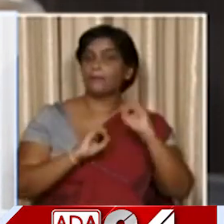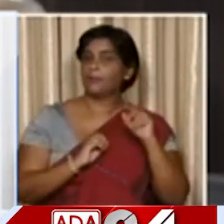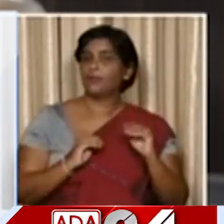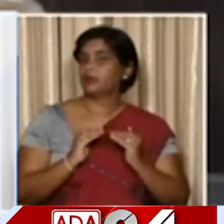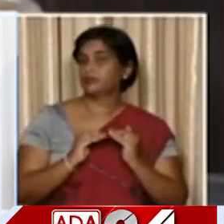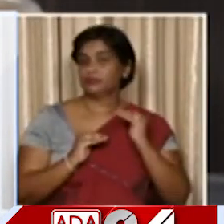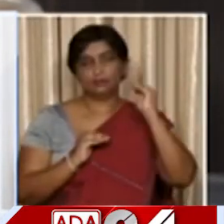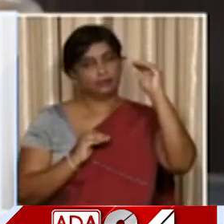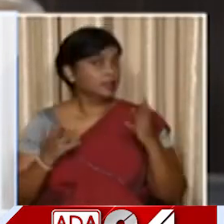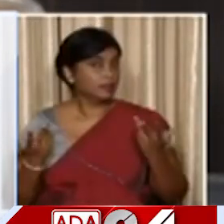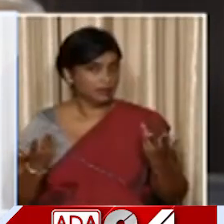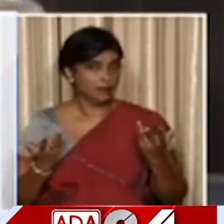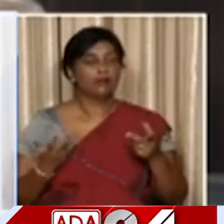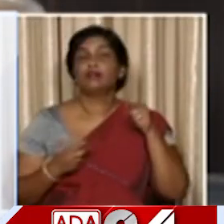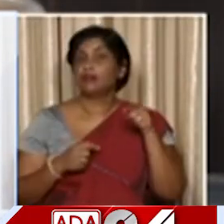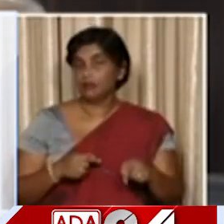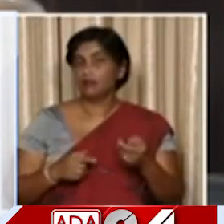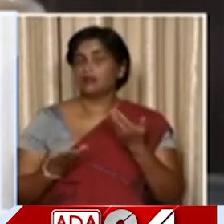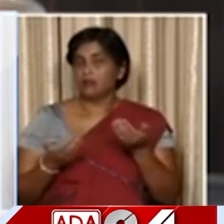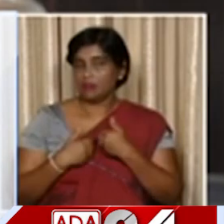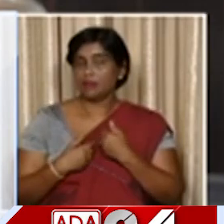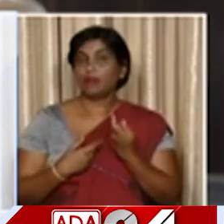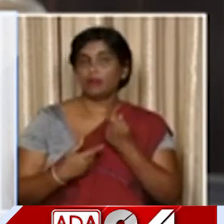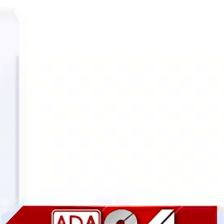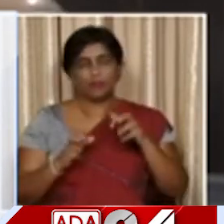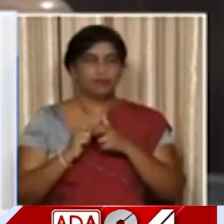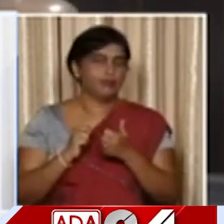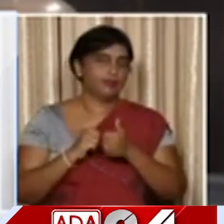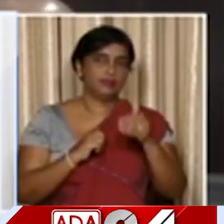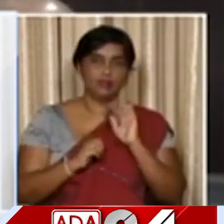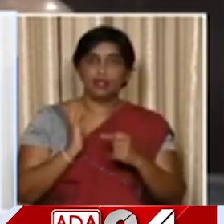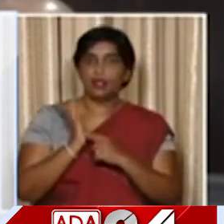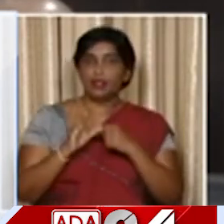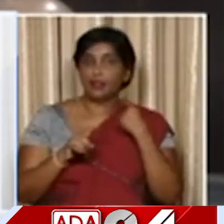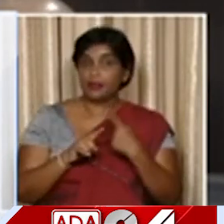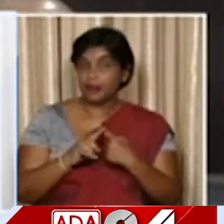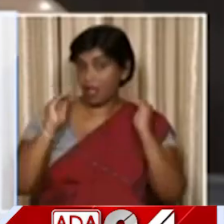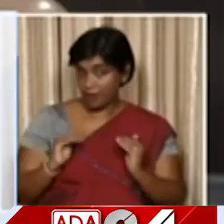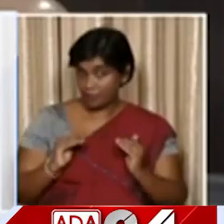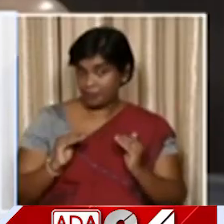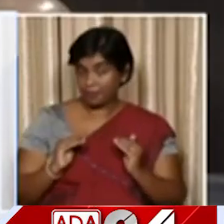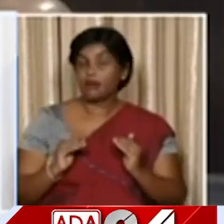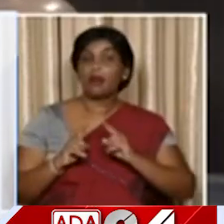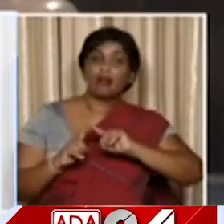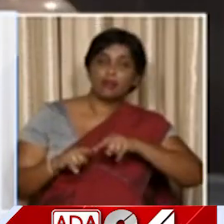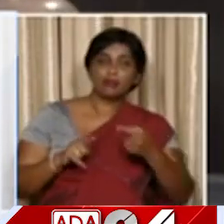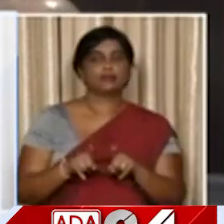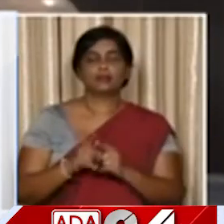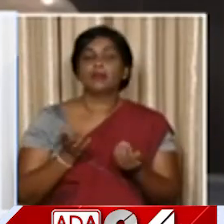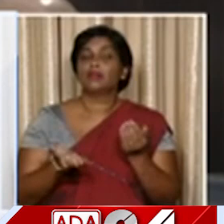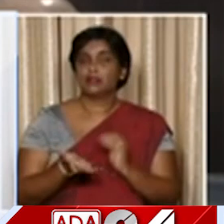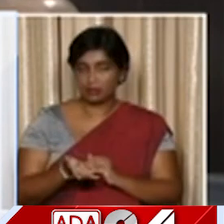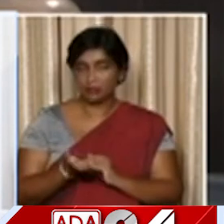ඉහළ නංවා ගත්තේ නැත්නම් අපි නැවතත් ආර්ථික අපායකට ඇද වැටෙනවා. බදු අඩු කිරීම කළොත් වෙනත් ආකාරයකින්